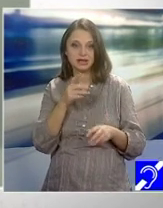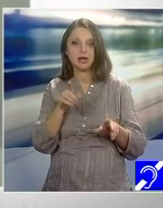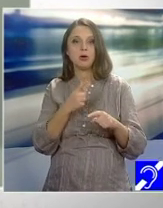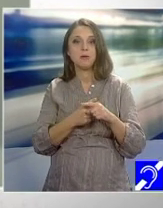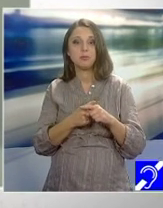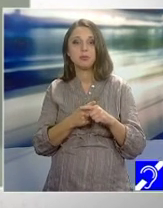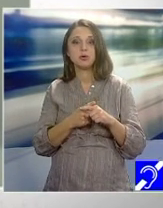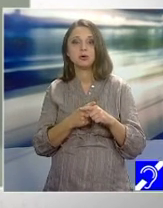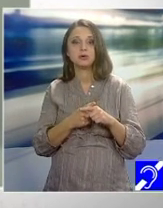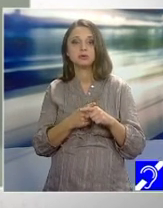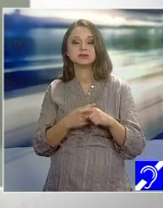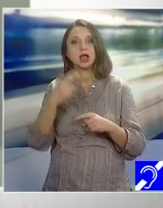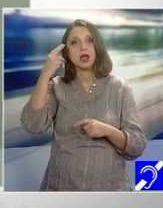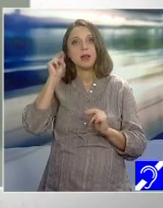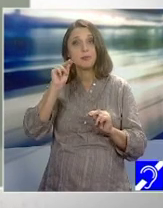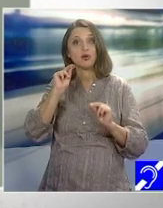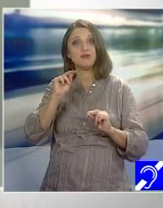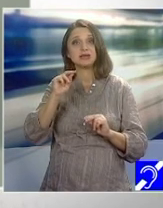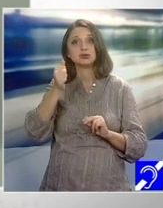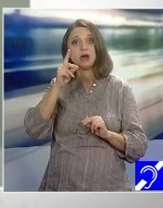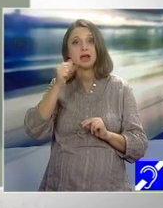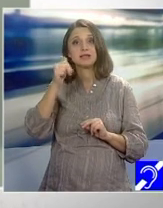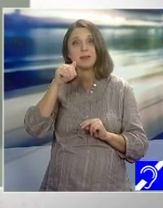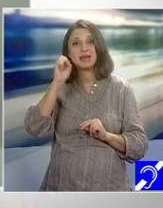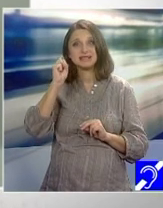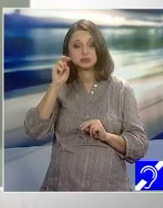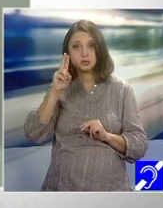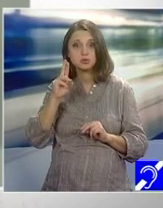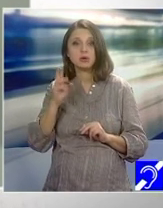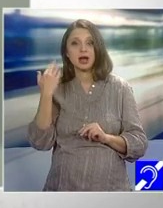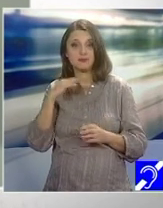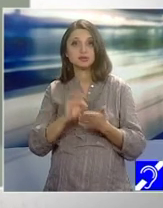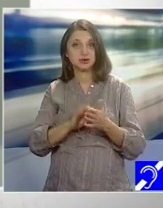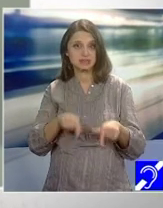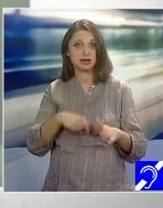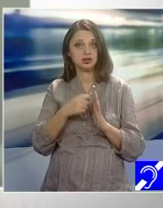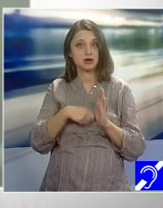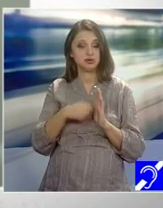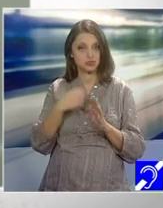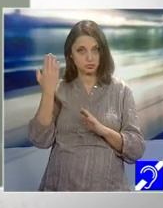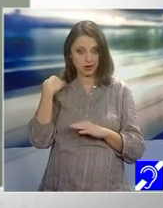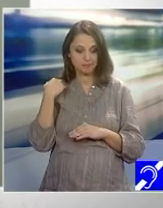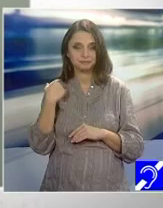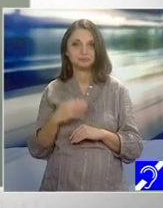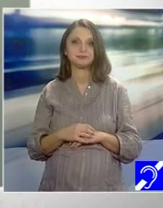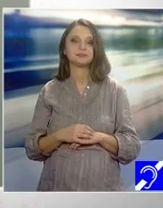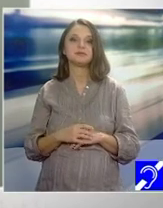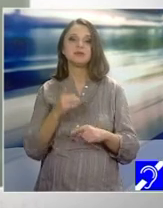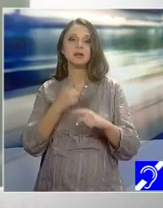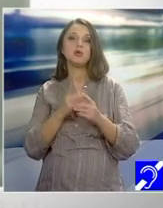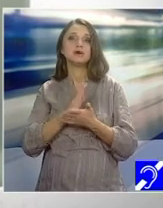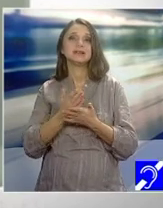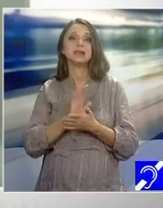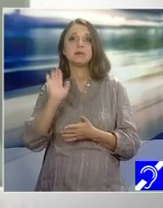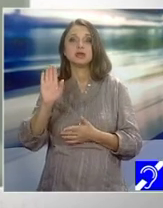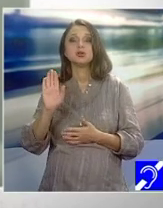împreună cu distinsul profesor Adamescu, care a fost și prezent într-una dintre edițiile emisiunii Fără Prejudecăți, însoțit de interpretul